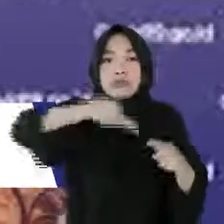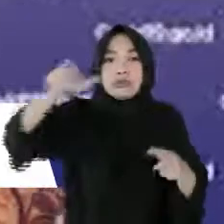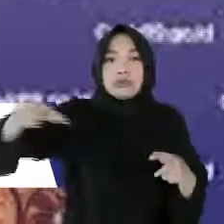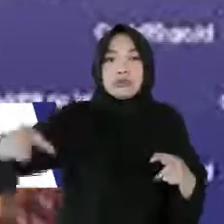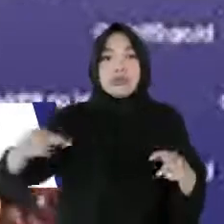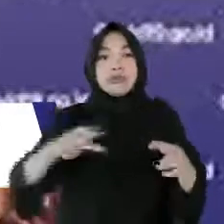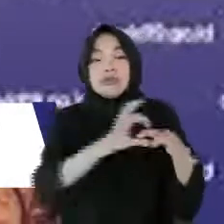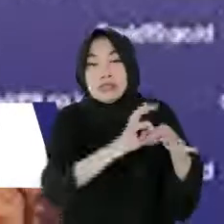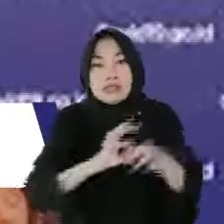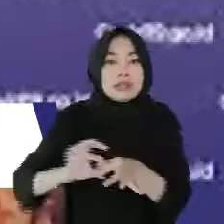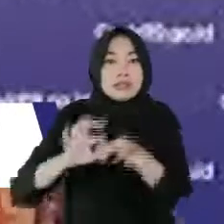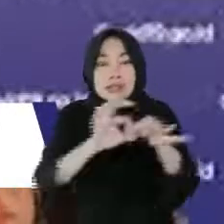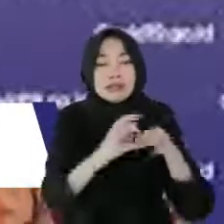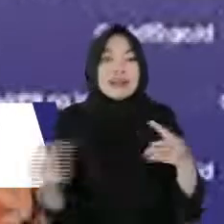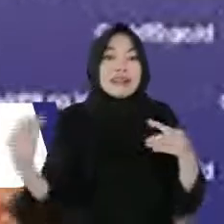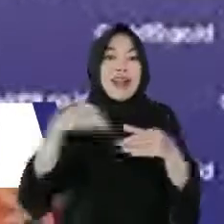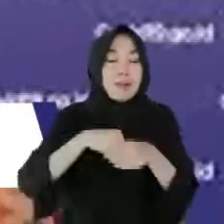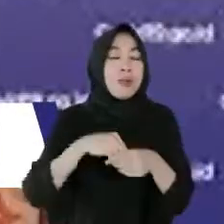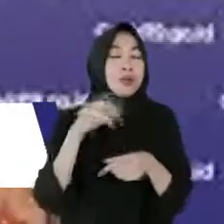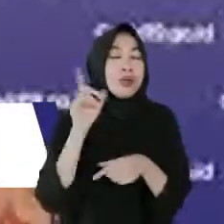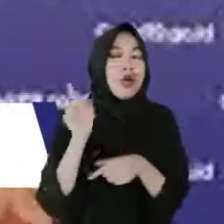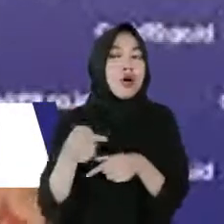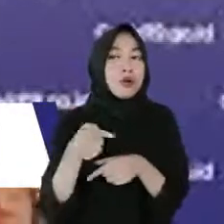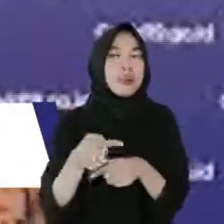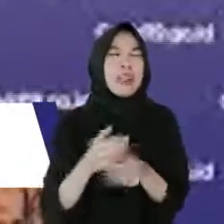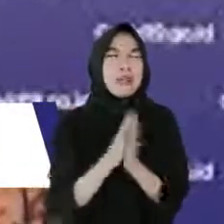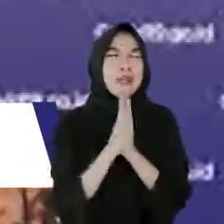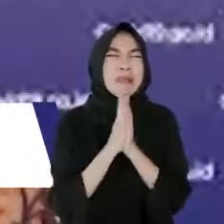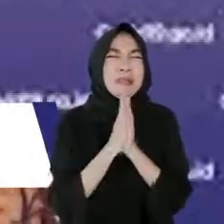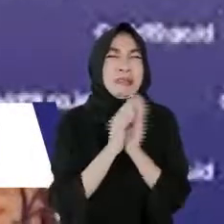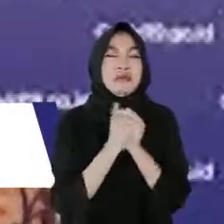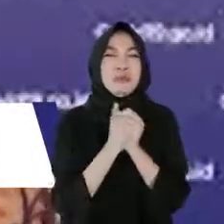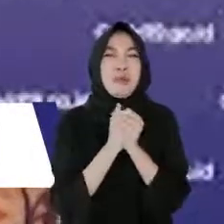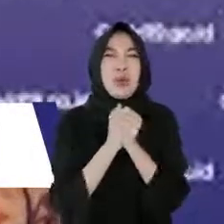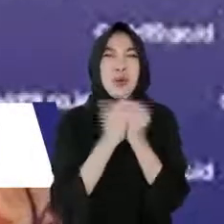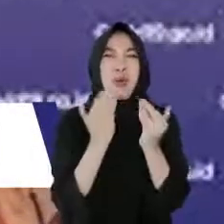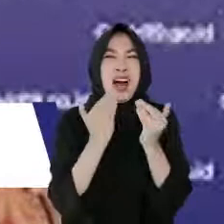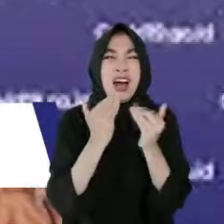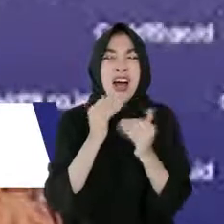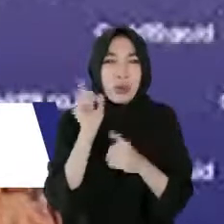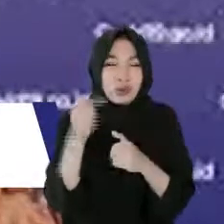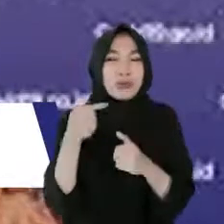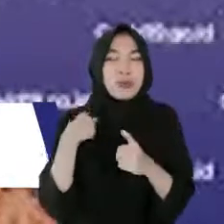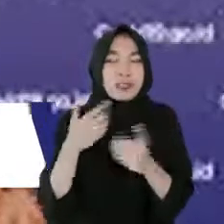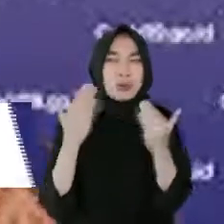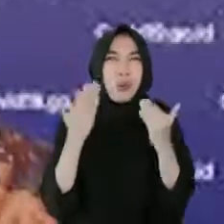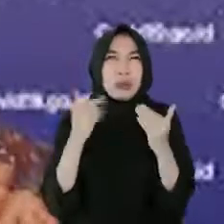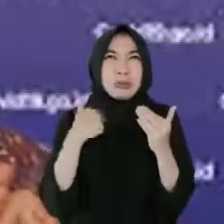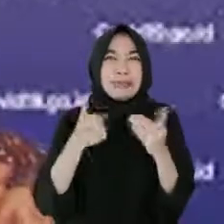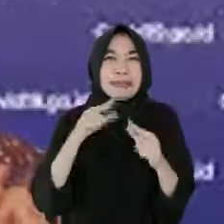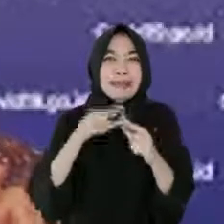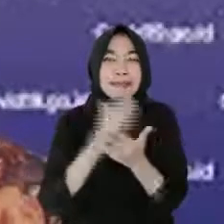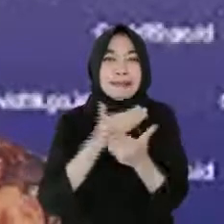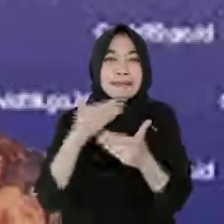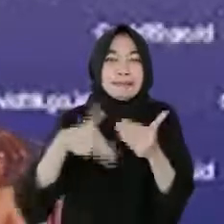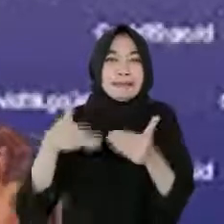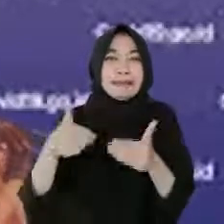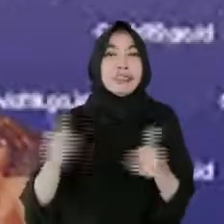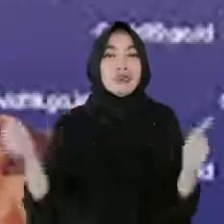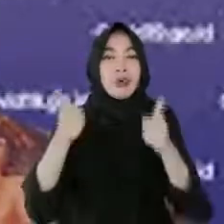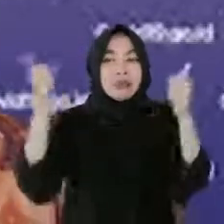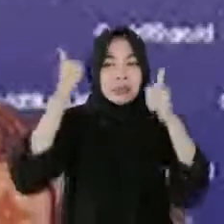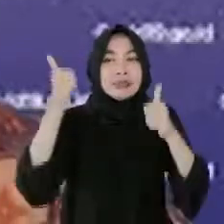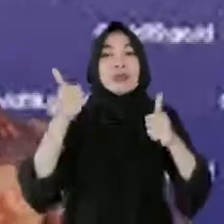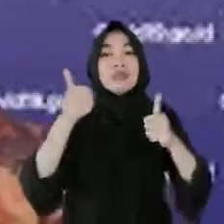sangat penting dia benar-benar harus didoakan tadi ya Pak Didik sudah menyampaikan dan ini Harusnya menjadi kacer